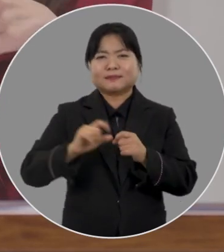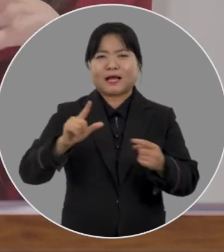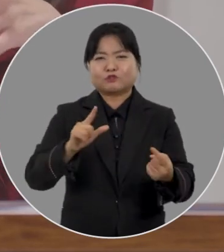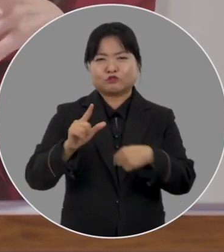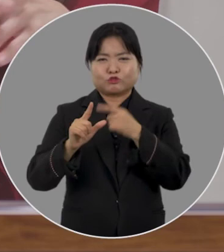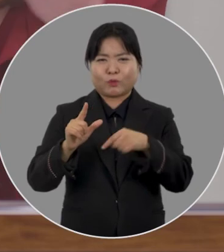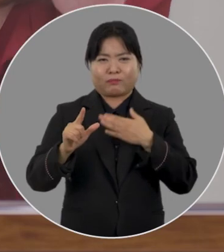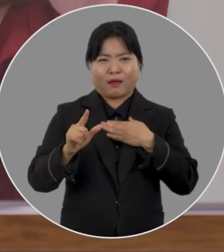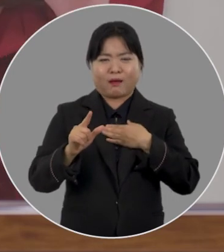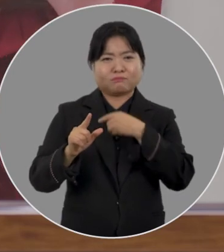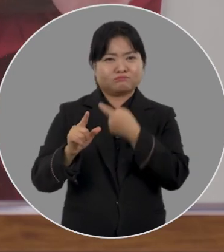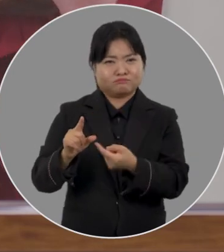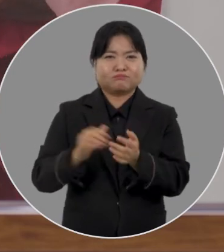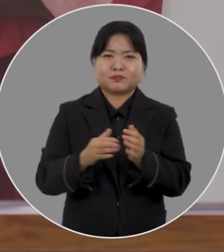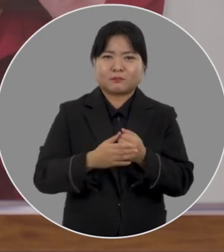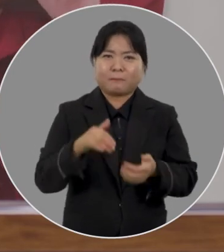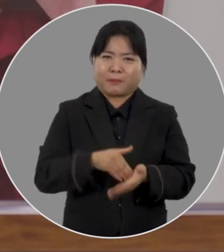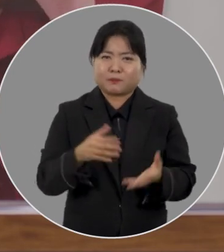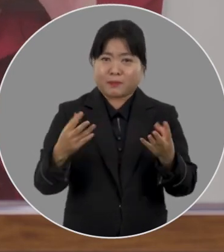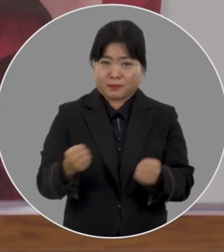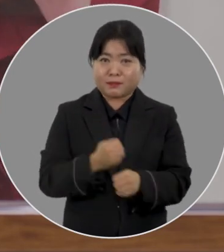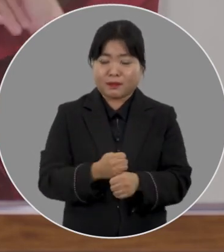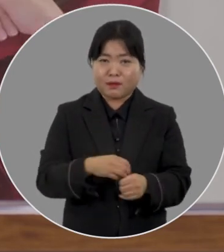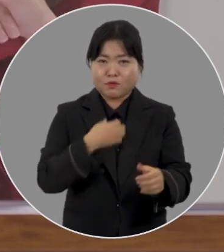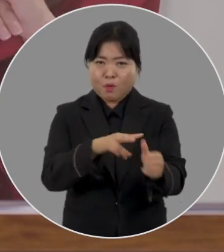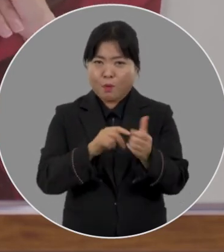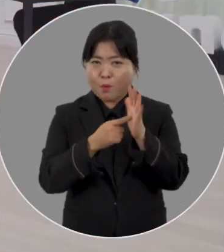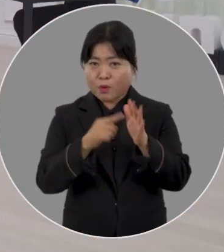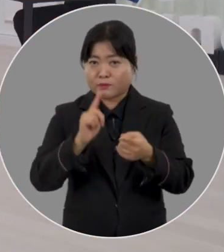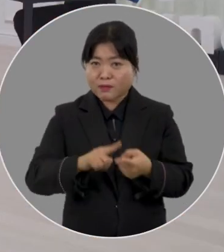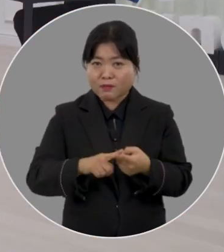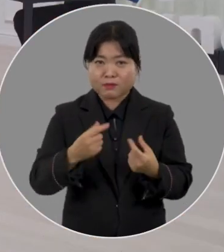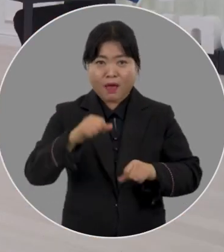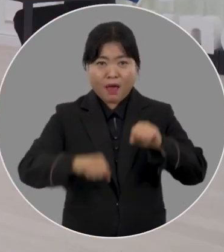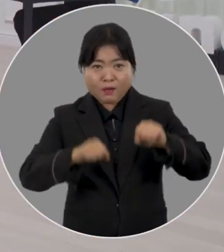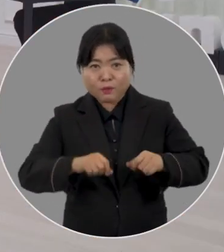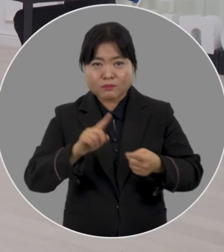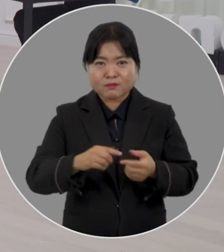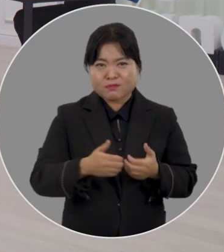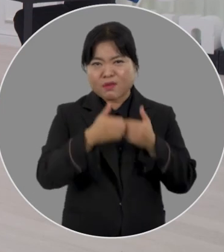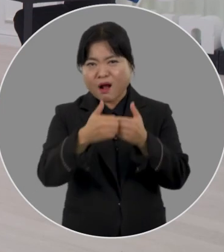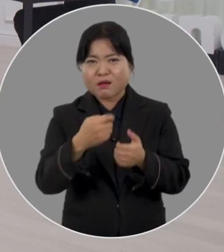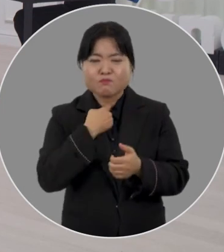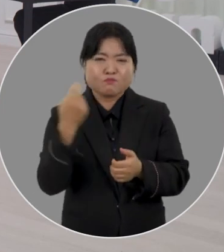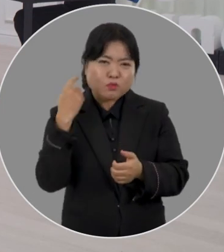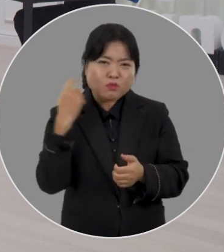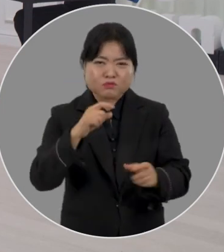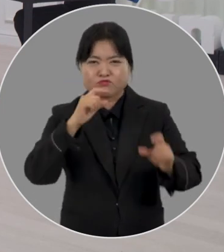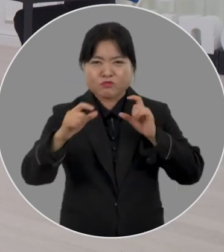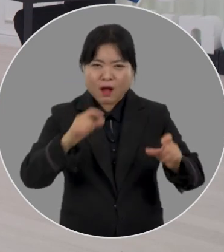반성을 참 많이 했는데, 어떤 혐오 표현에 대해서, 어떤 그런 행동에 대해서 대항하는 목소리, 이건